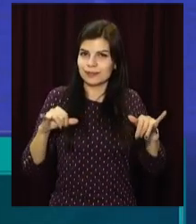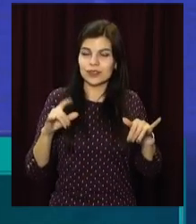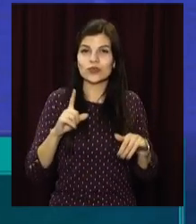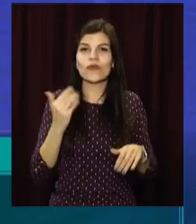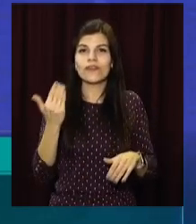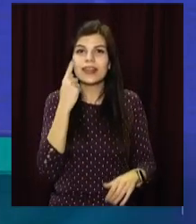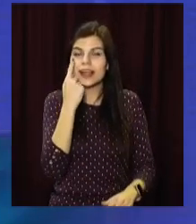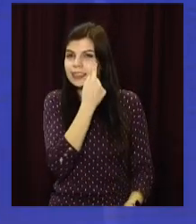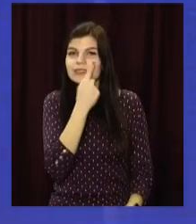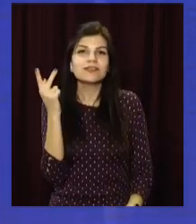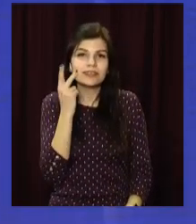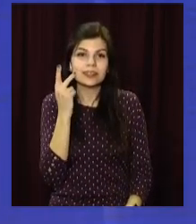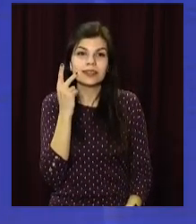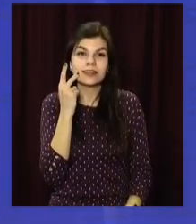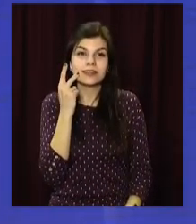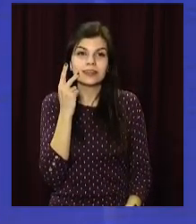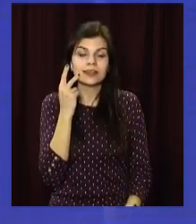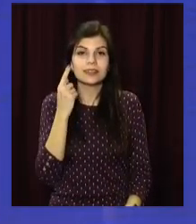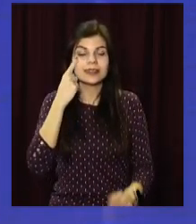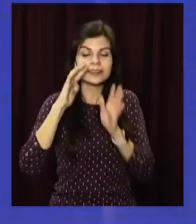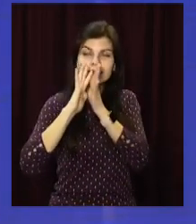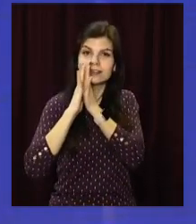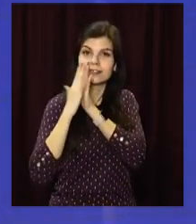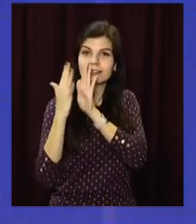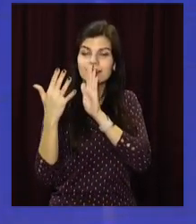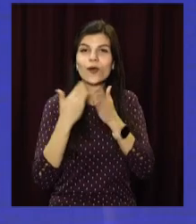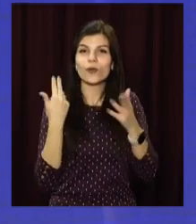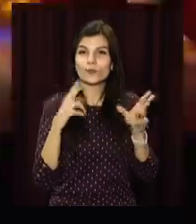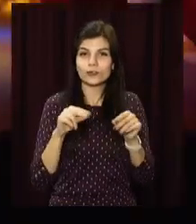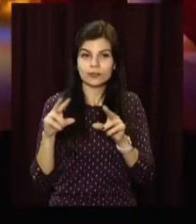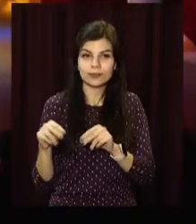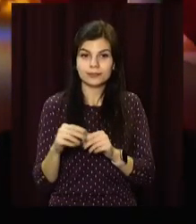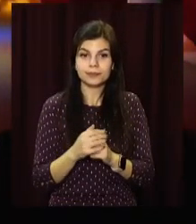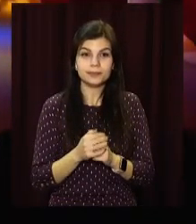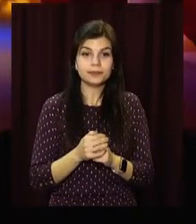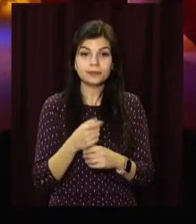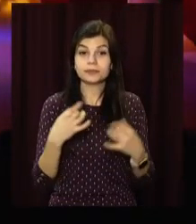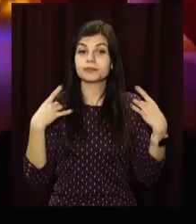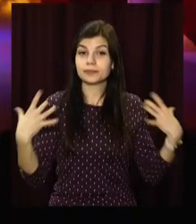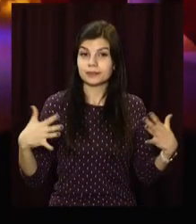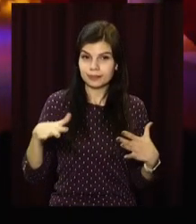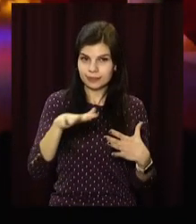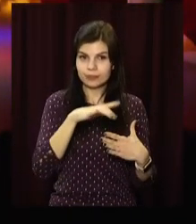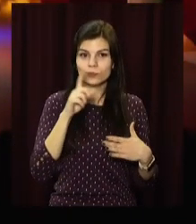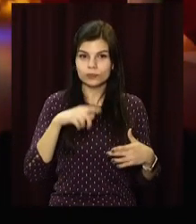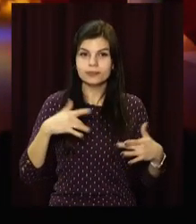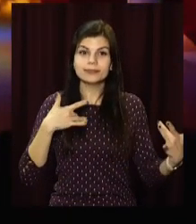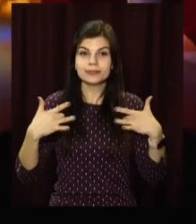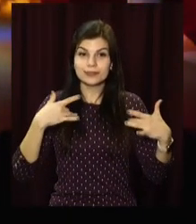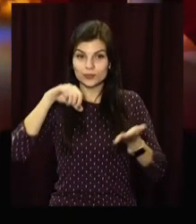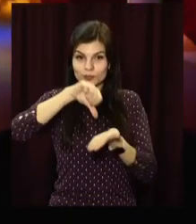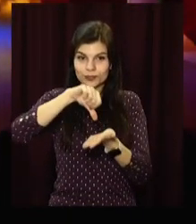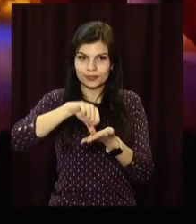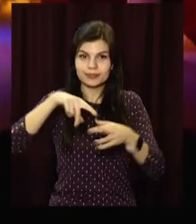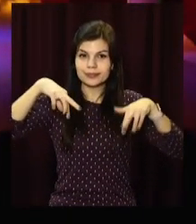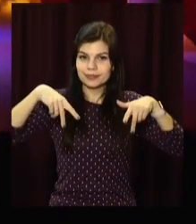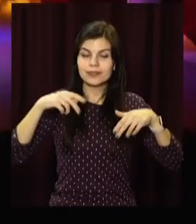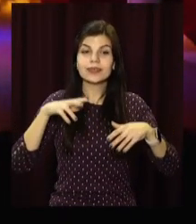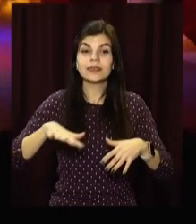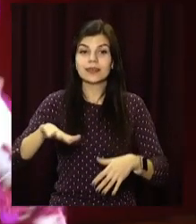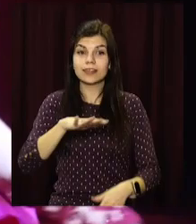ваші очі завжди іскрились від щастя. Про святкову атмосферу подбали й театрали. Колектив театру